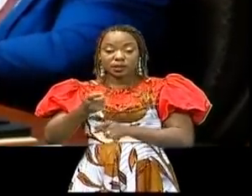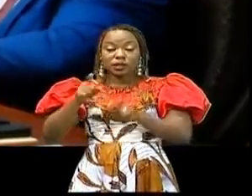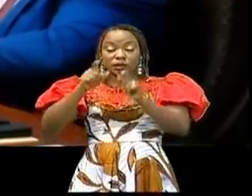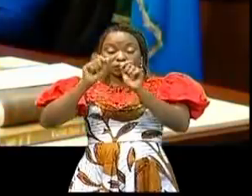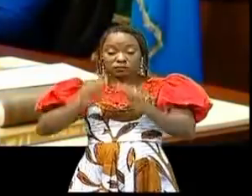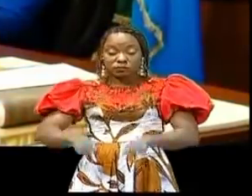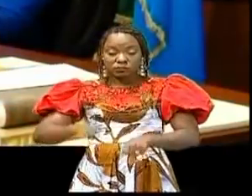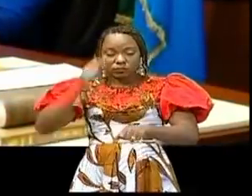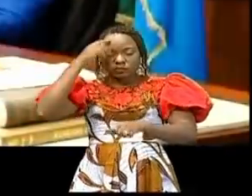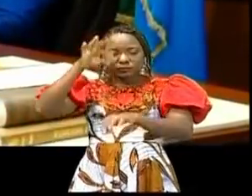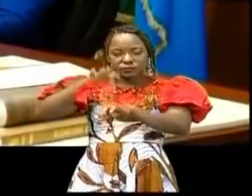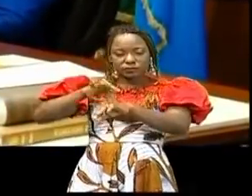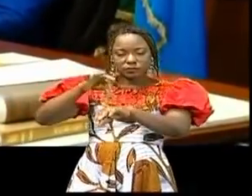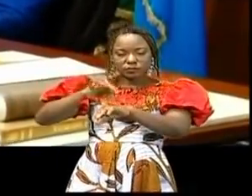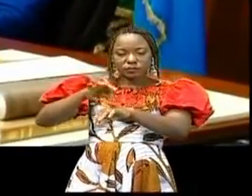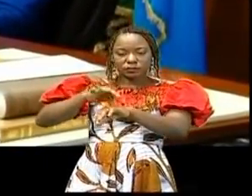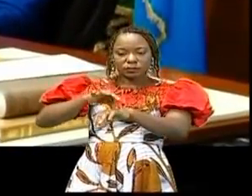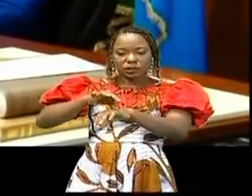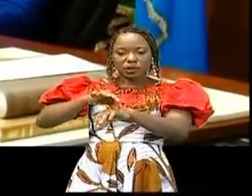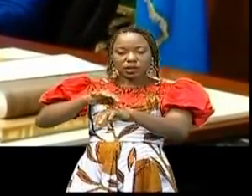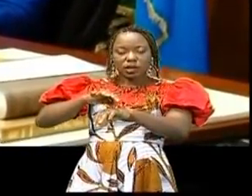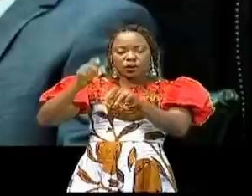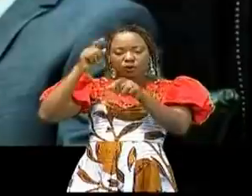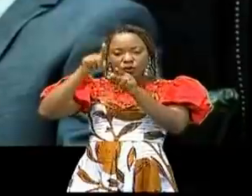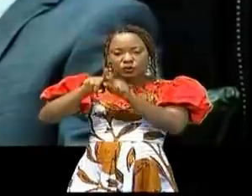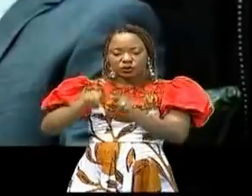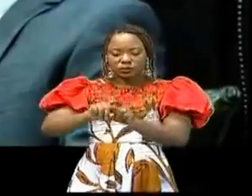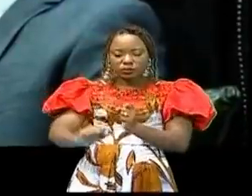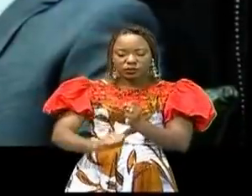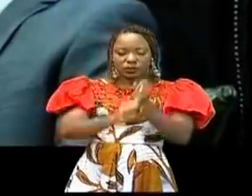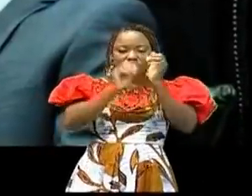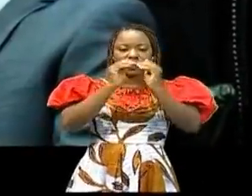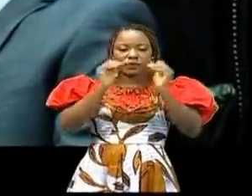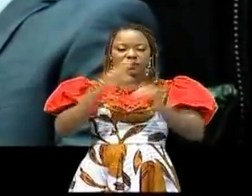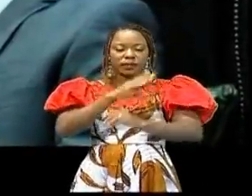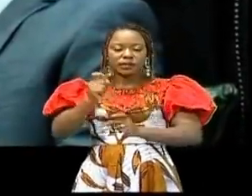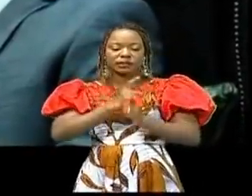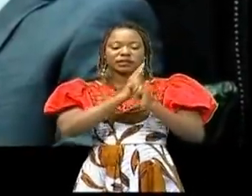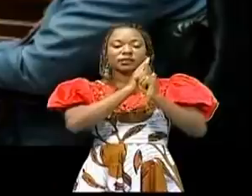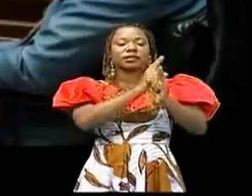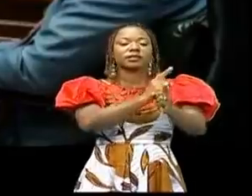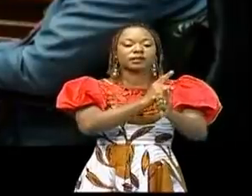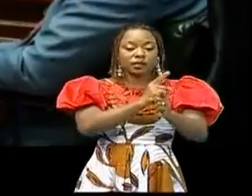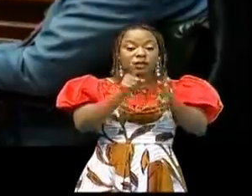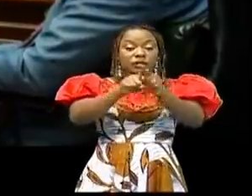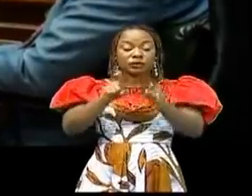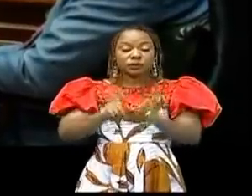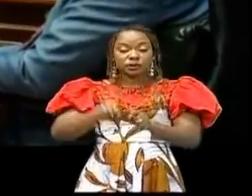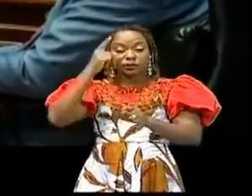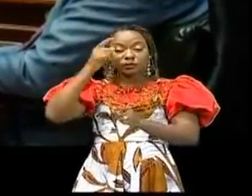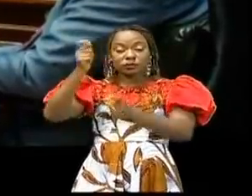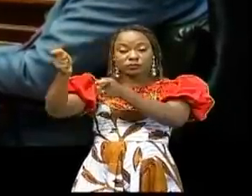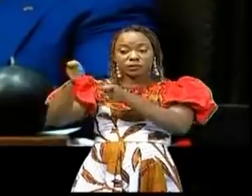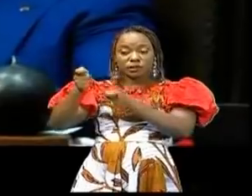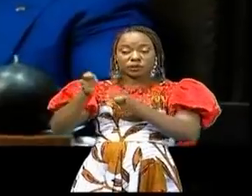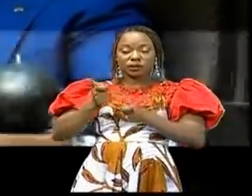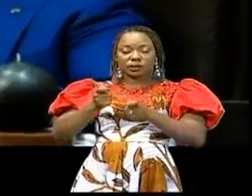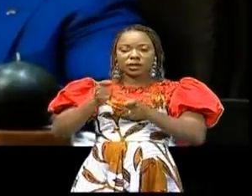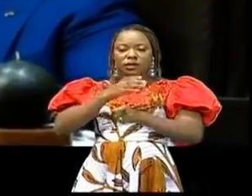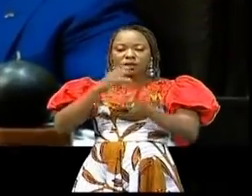constitue une opportunité à la fois pour renforcer la paix et la sécurité, mais également pour attirer et promouvoir